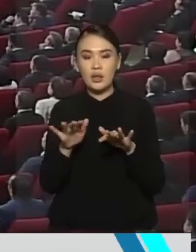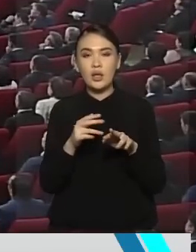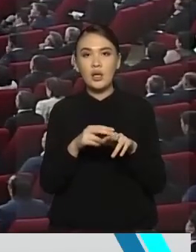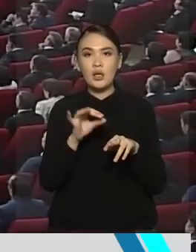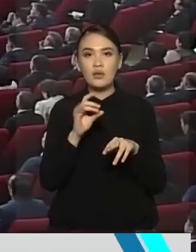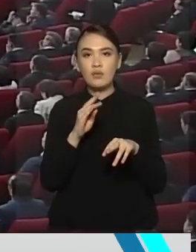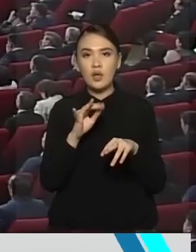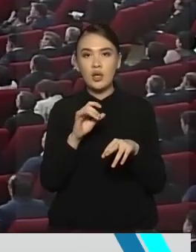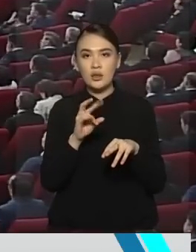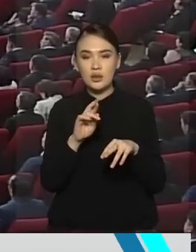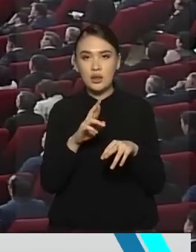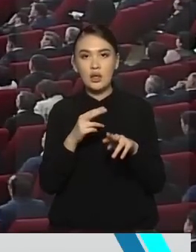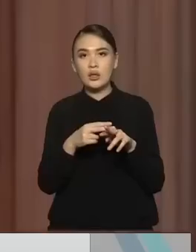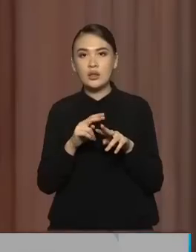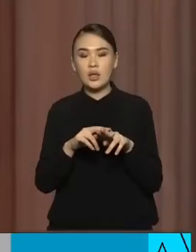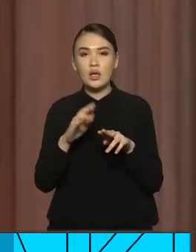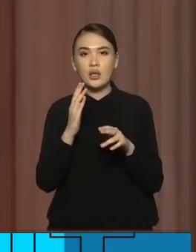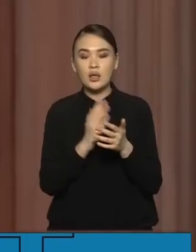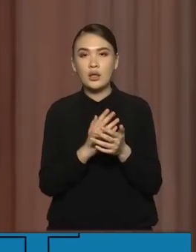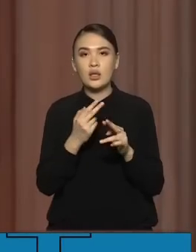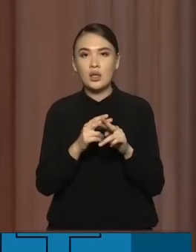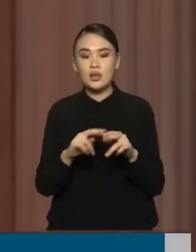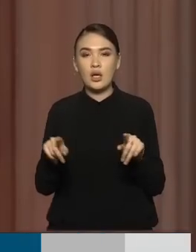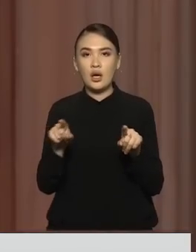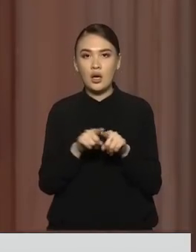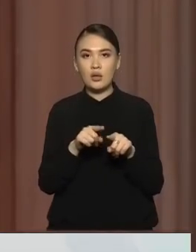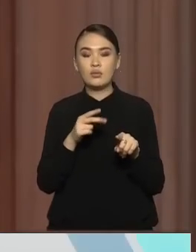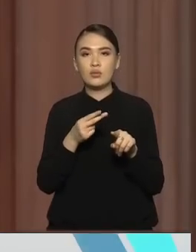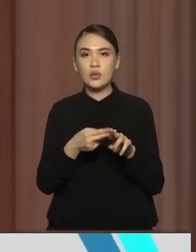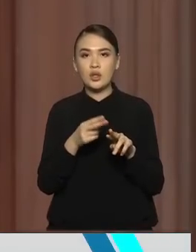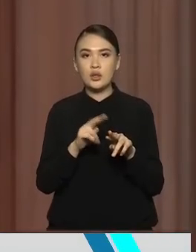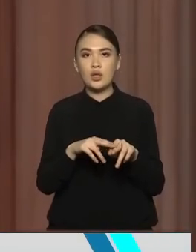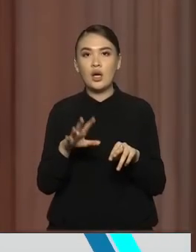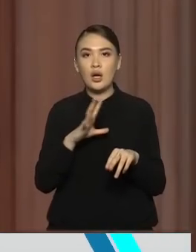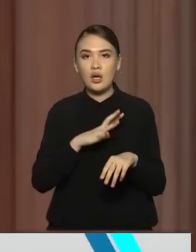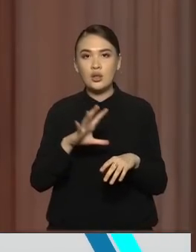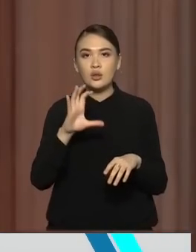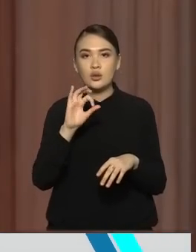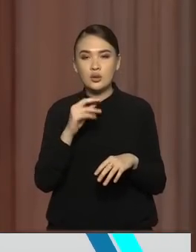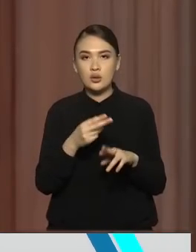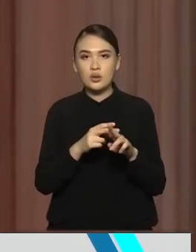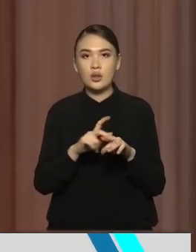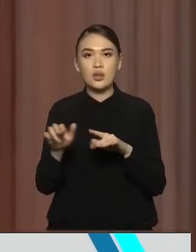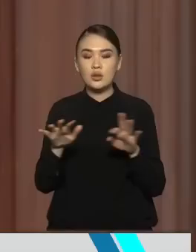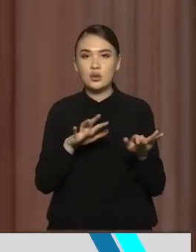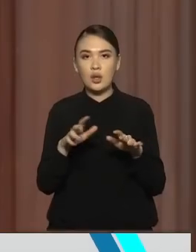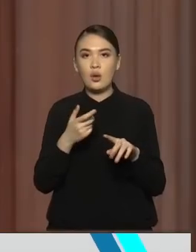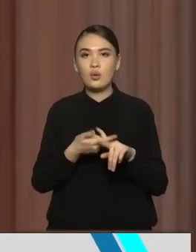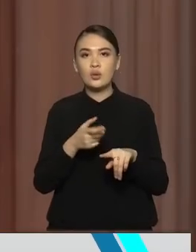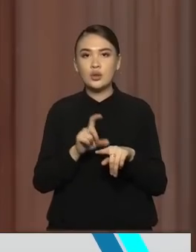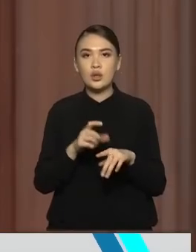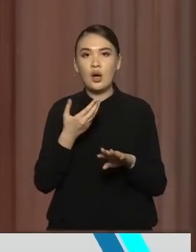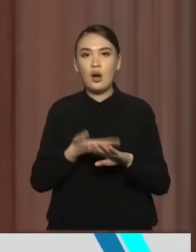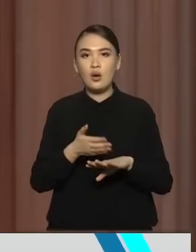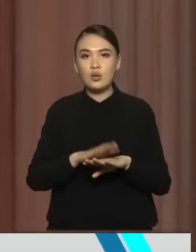кезінде жан бағудың амалы. Бірақ мұндай ахуалдың әлеуметтік және саяси салдары өте ауыр болуы